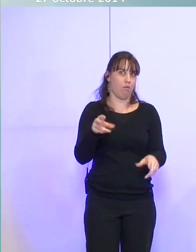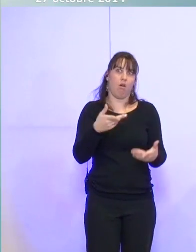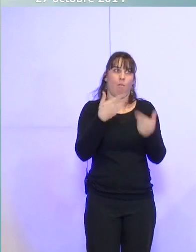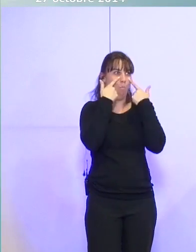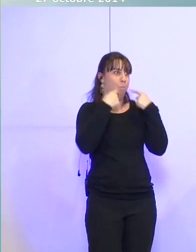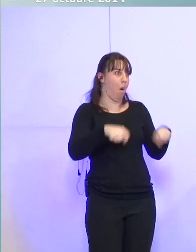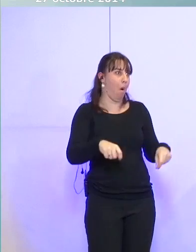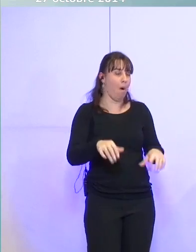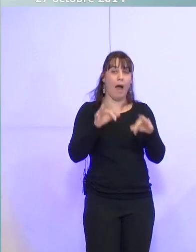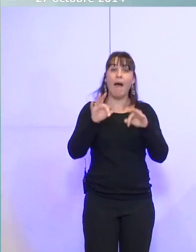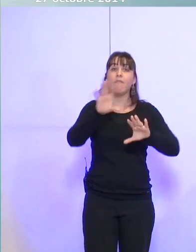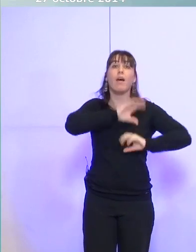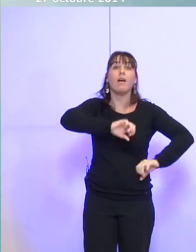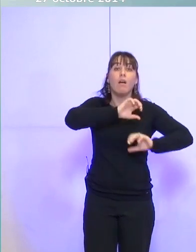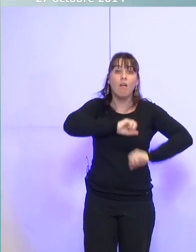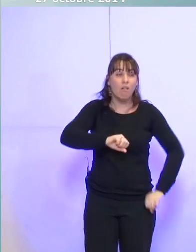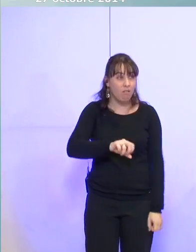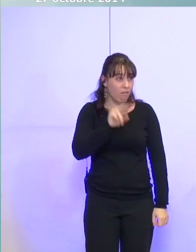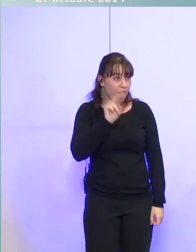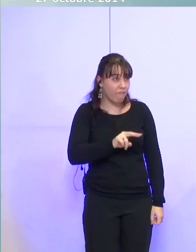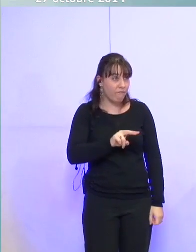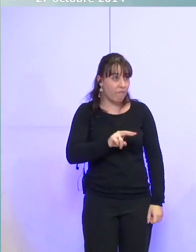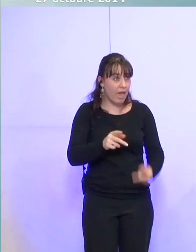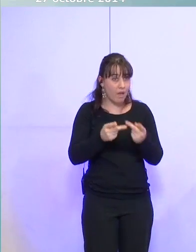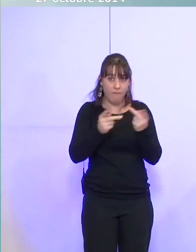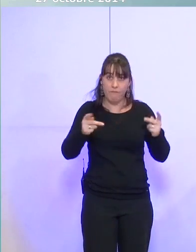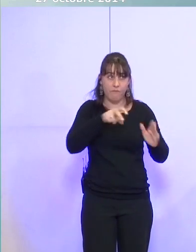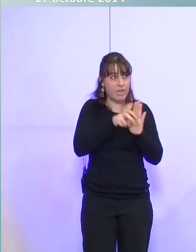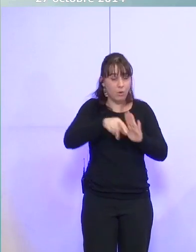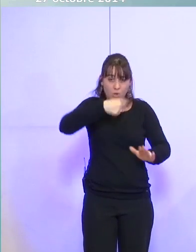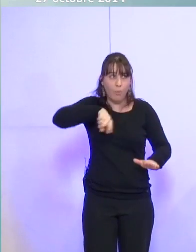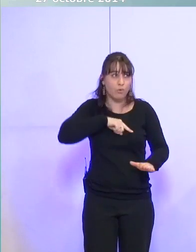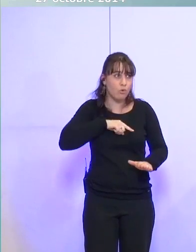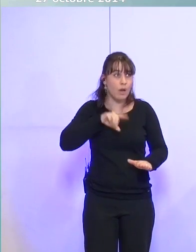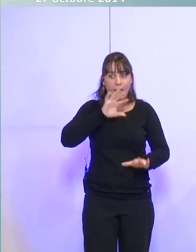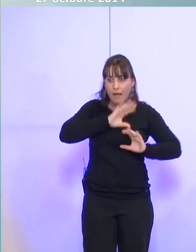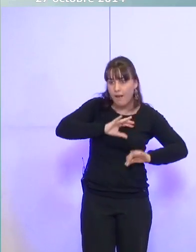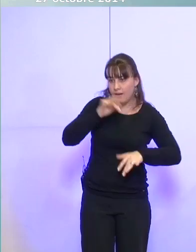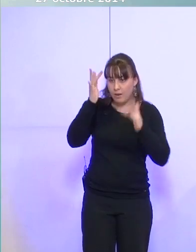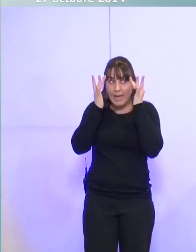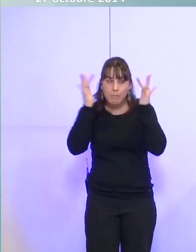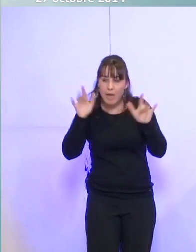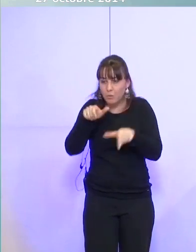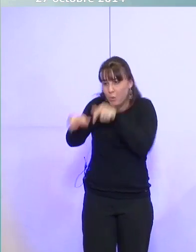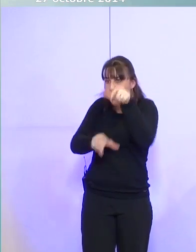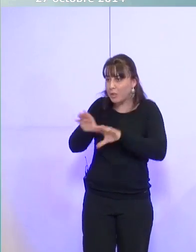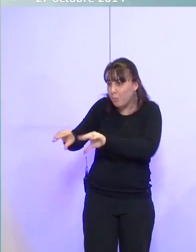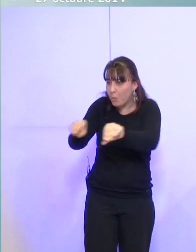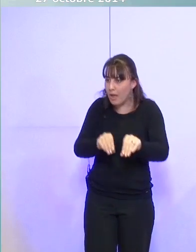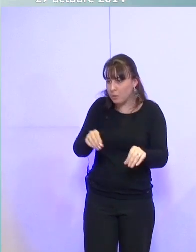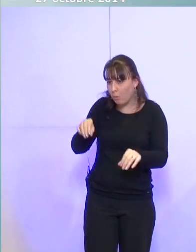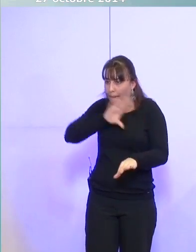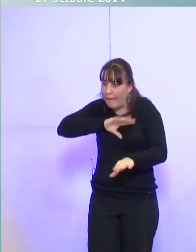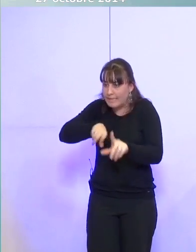parlez d'expérimentation. Est-ce vraiment à la ville, pour les temps qui courent, de se livrer à des expériences sur la population ? La